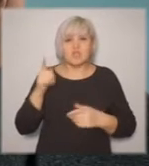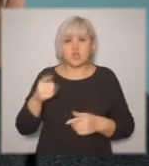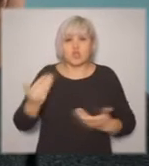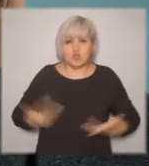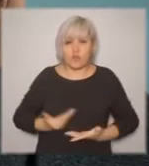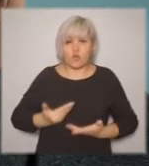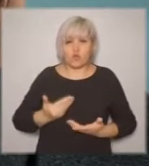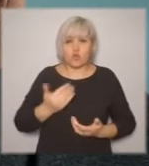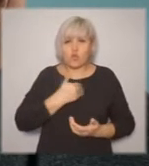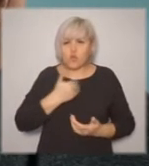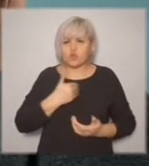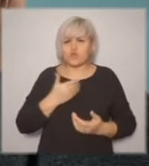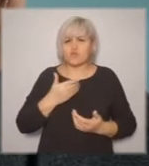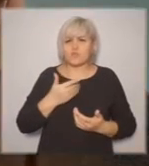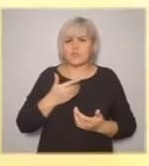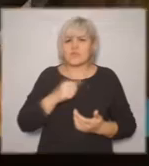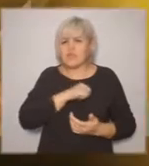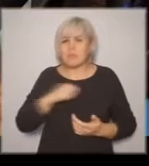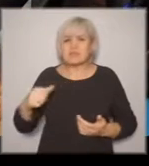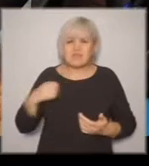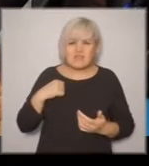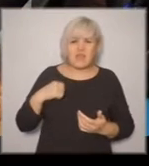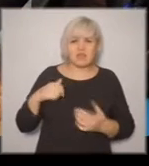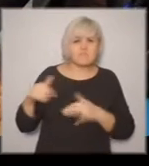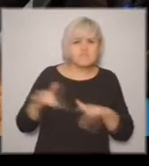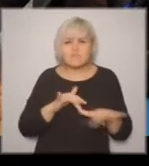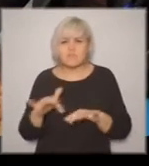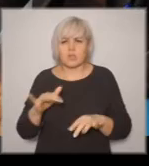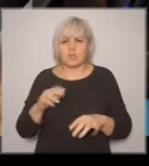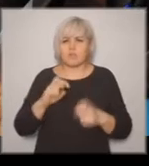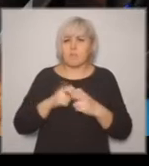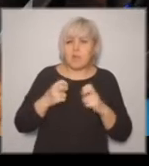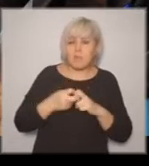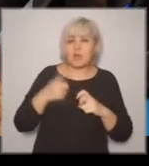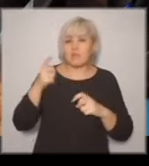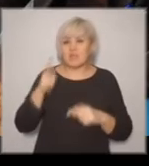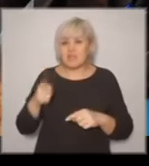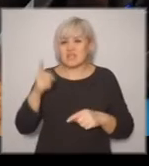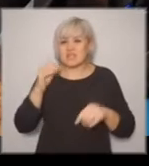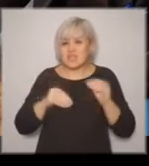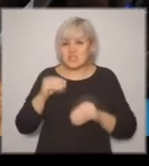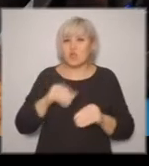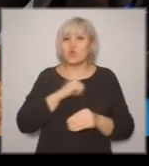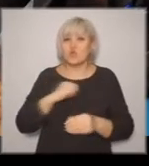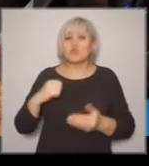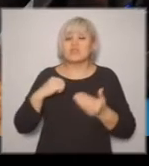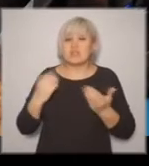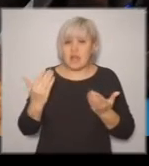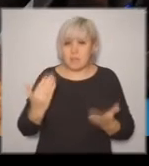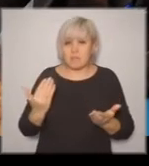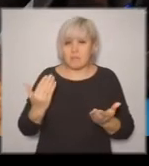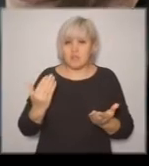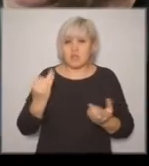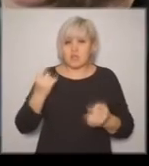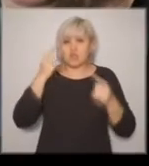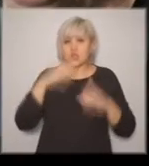жить полноценно, самостоятельно, то и проблемы ты себе создаешь сам, следовательно, и решать ты их должен